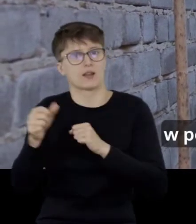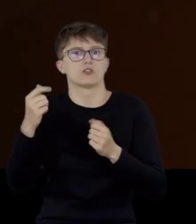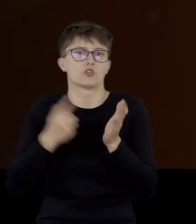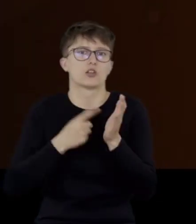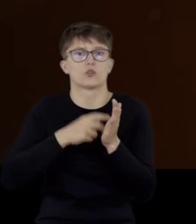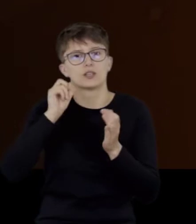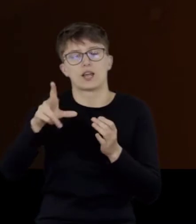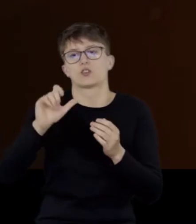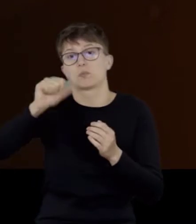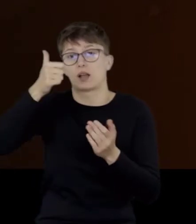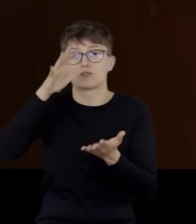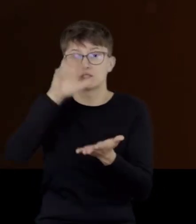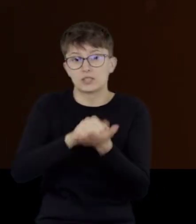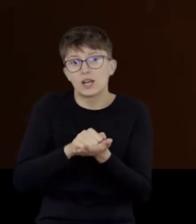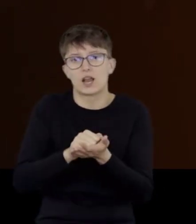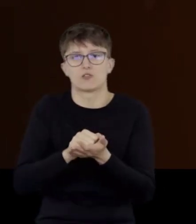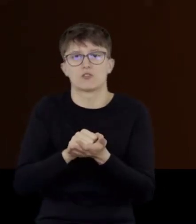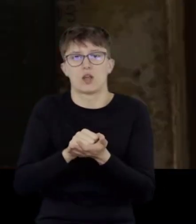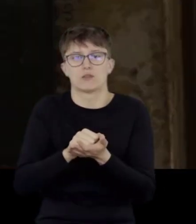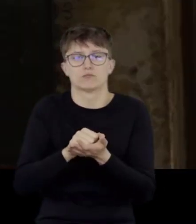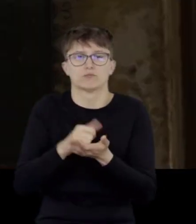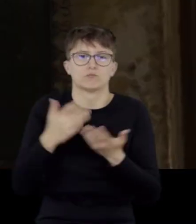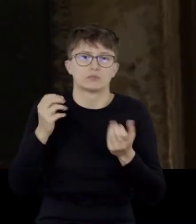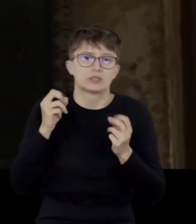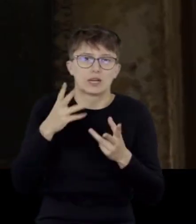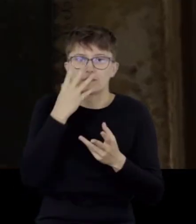jednak. Często było tak, że na pierwszych zajęciach to